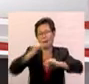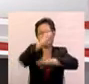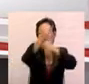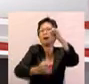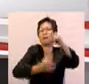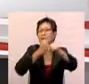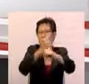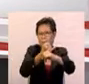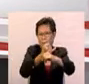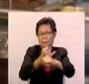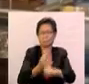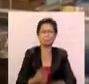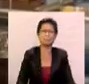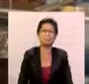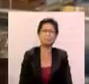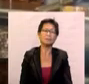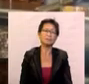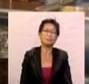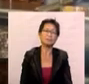antarabangsa.